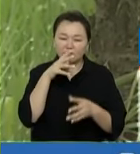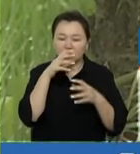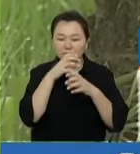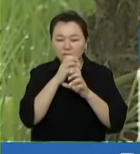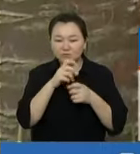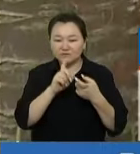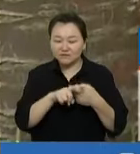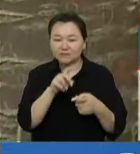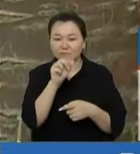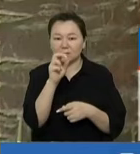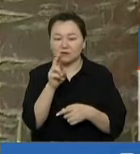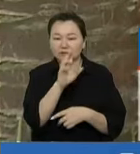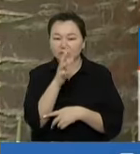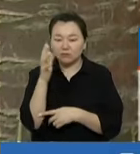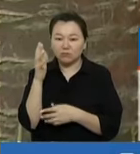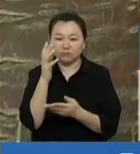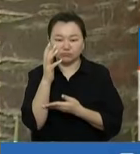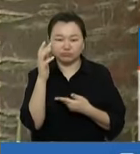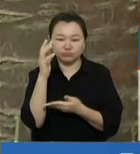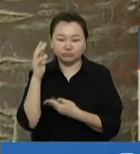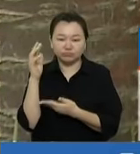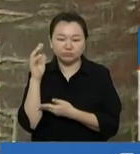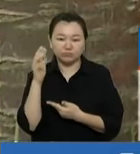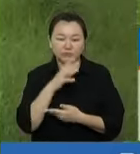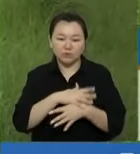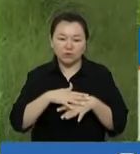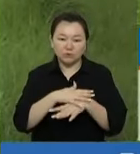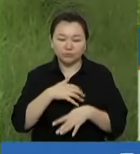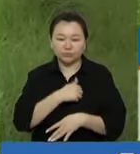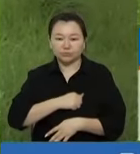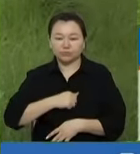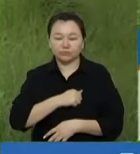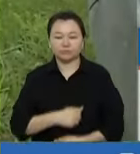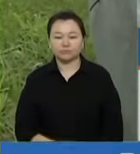зертханалық бақтың жасыл желегі шетінен кесіліп жатқанына жұрт наразы.